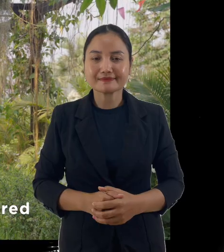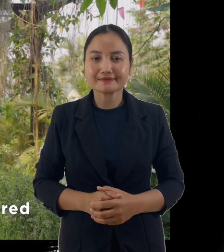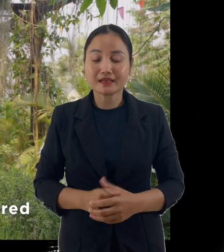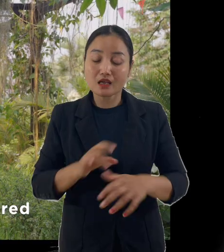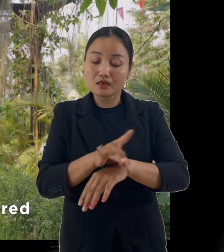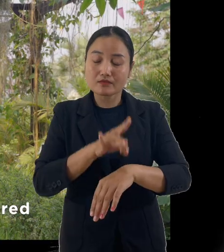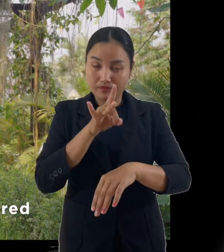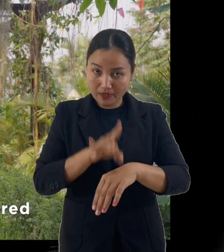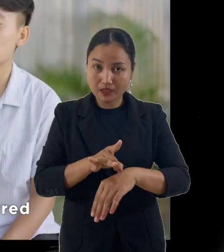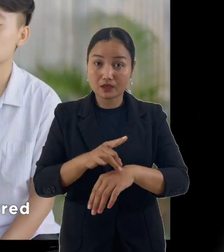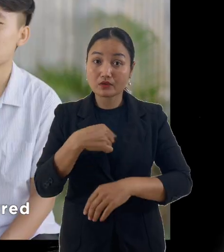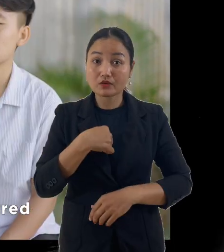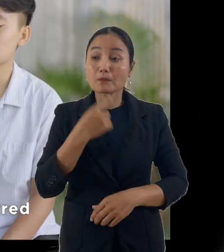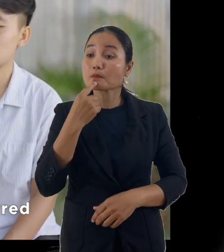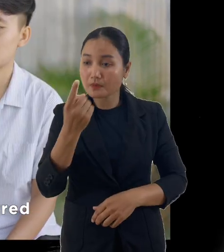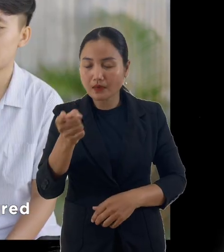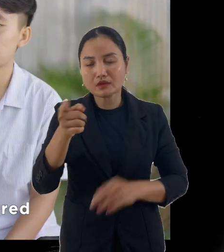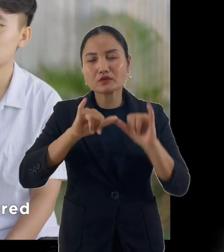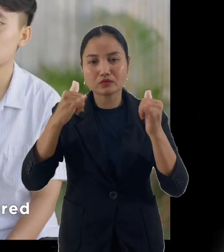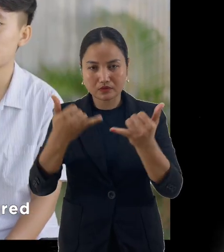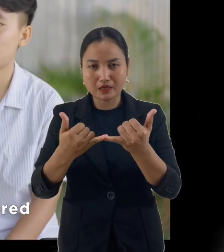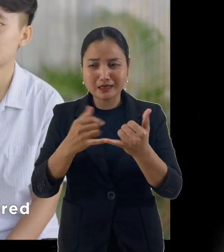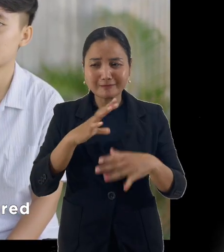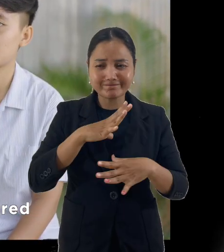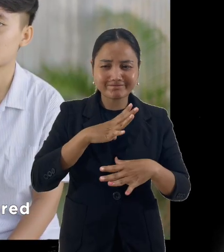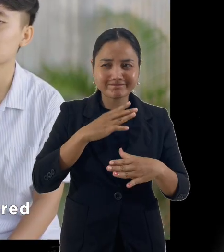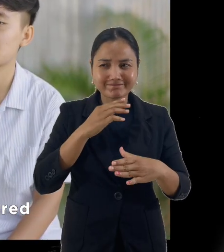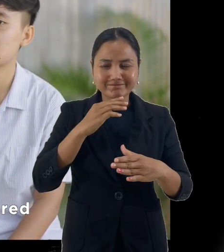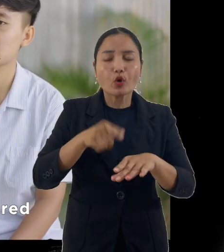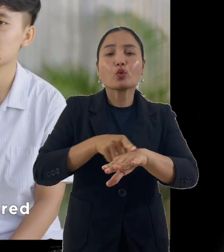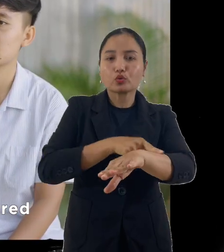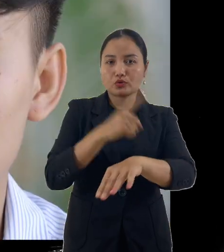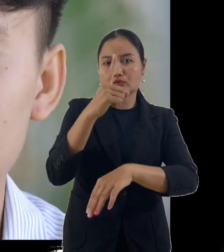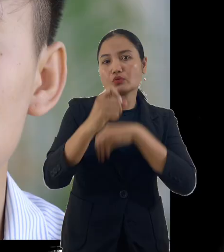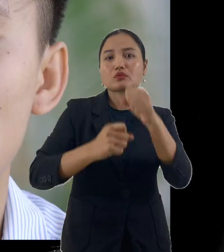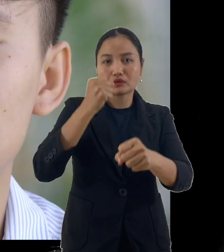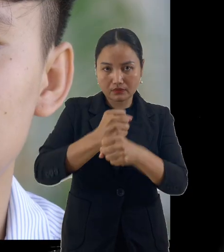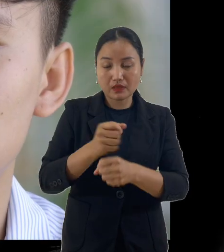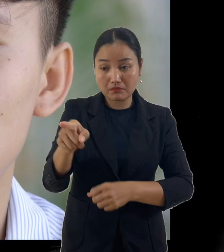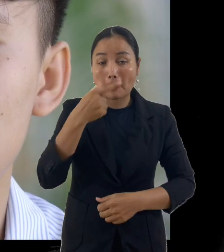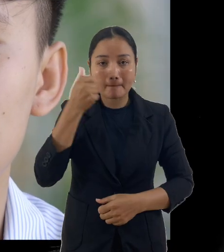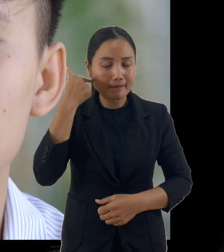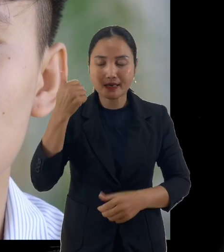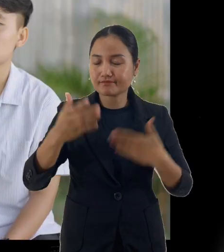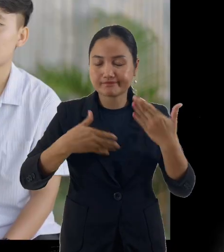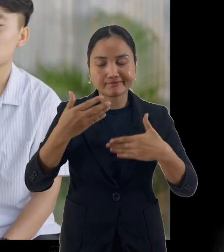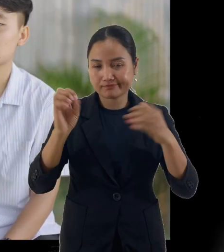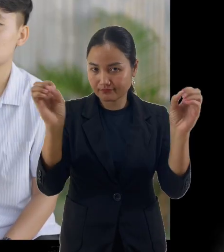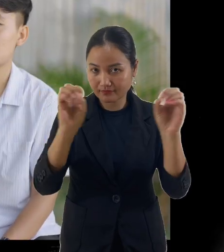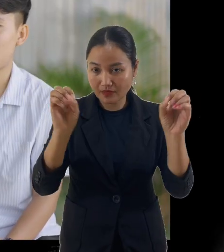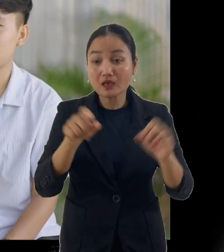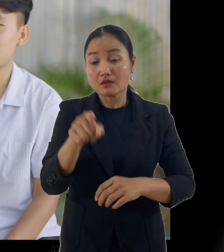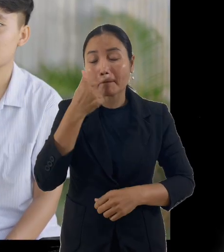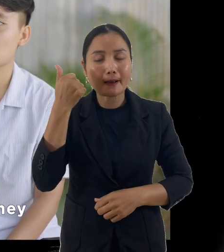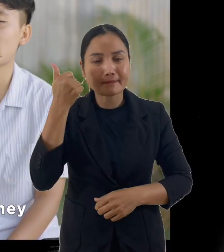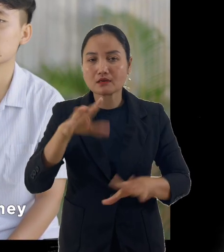ពេលដែលខ្ញុំហ៊ានប្រាប់ដល់គ្រួសារខ្ញុំគឺរយៈពេលយូរដែរប្រហែលជា10ឆ្នាំជាងពេលហ្នឹងគឺគាត់អត់សប្បាយចិត្តមកខ្ញុំទេគាត់ថាគាត់ទទួល